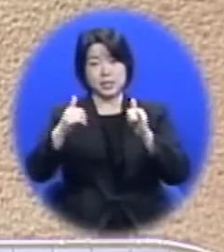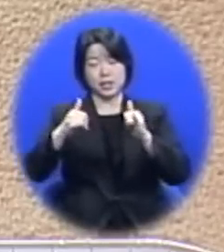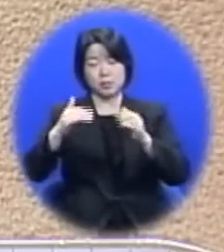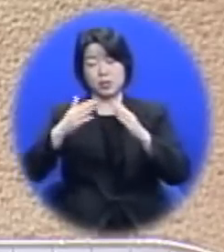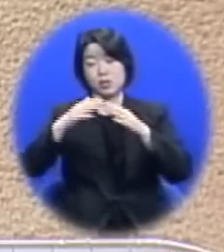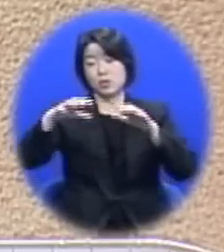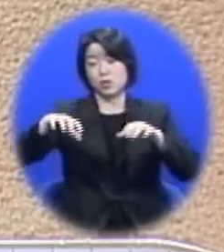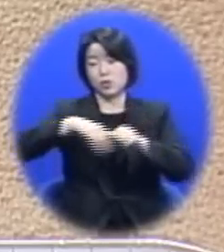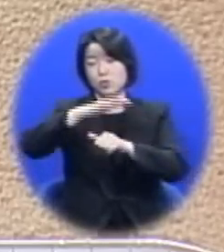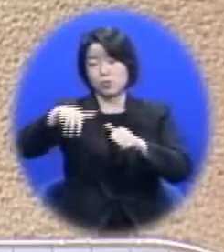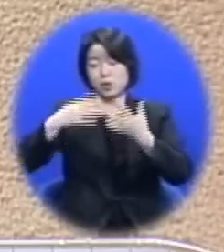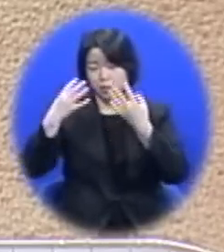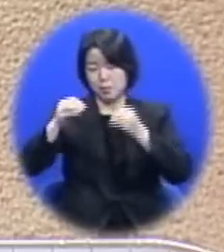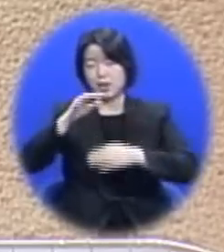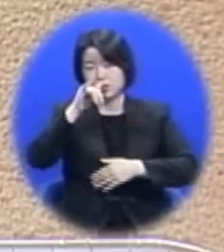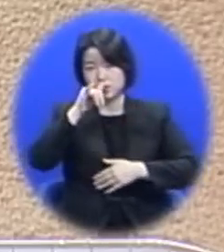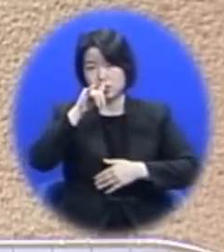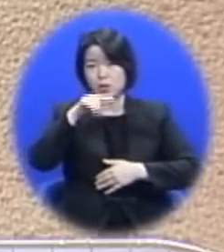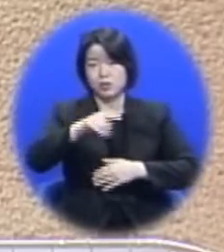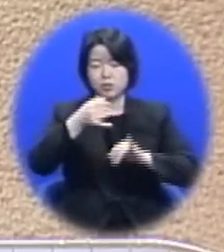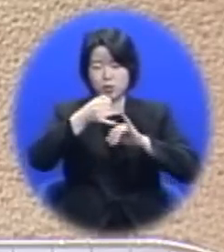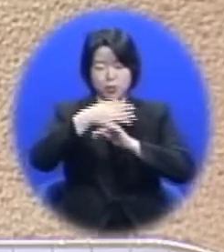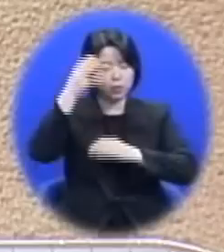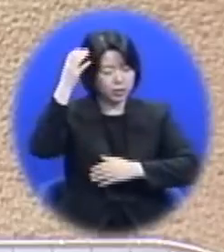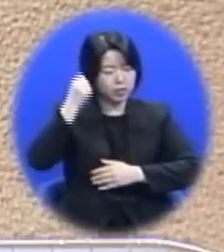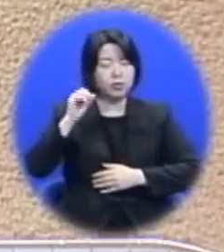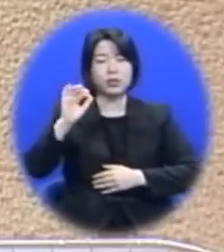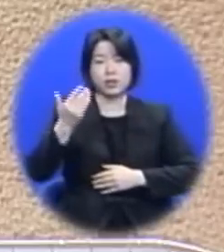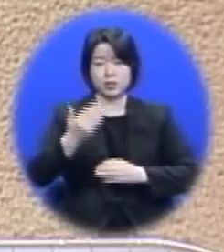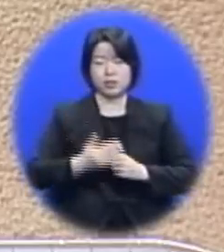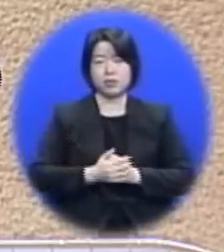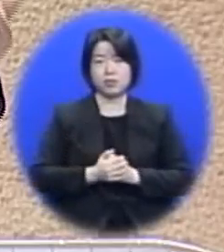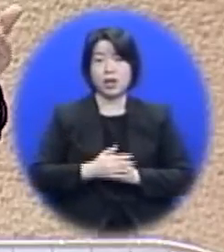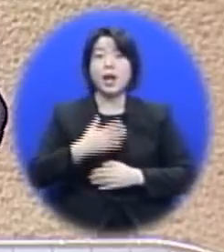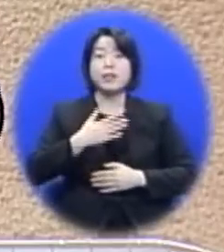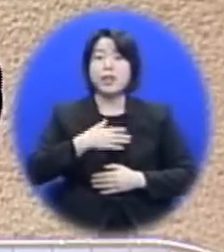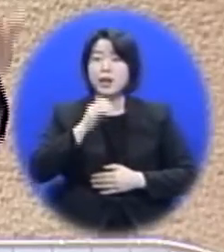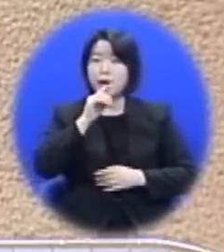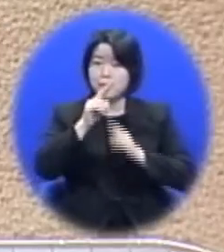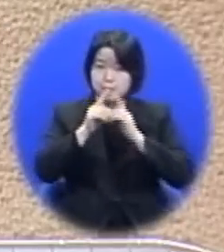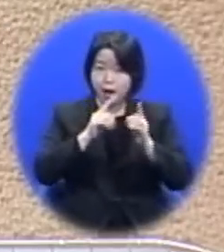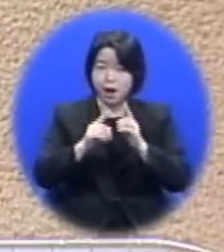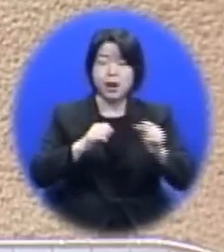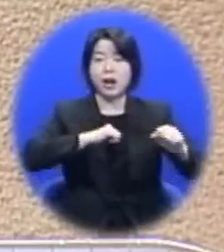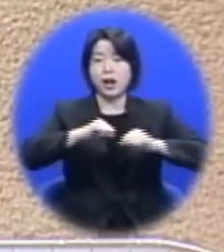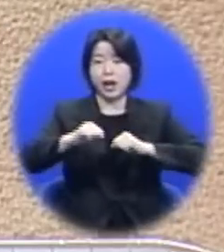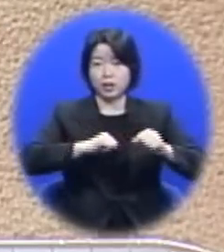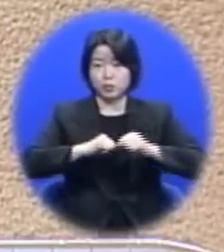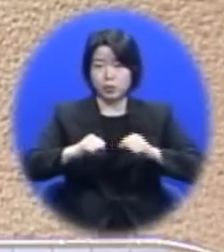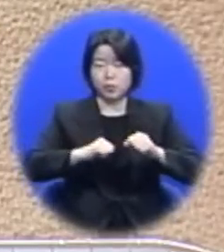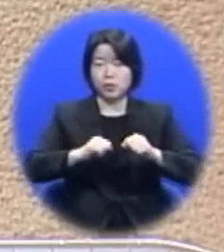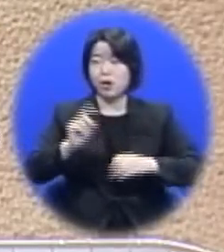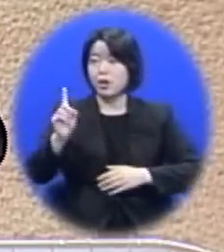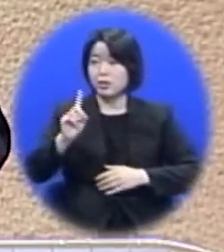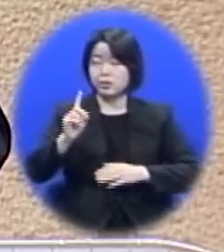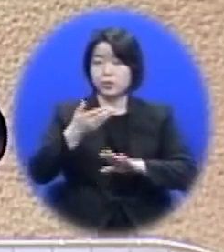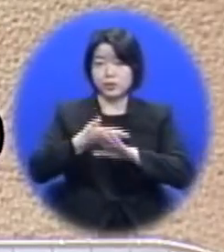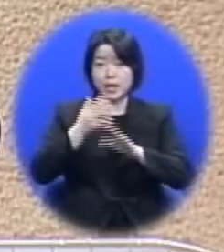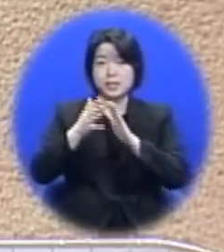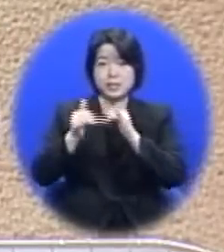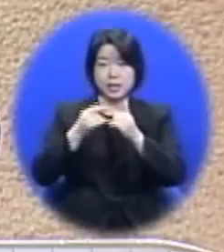주변에 많습니다. 그걸 명심하셔야 돼요. 내가 말하는 것과 행동하는 것이 어떤